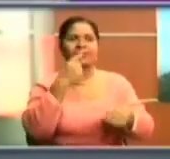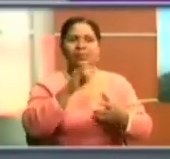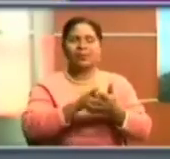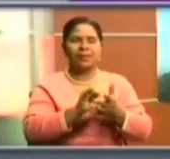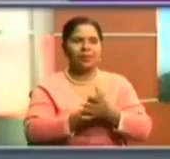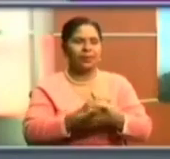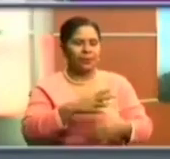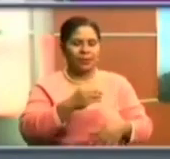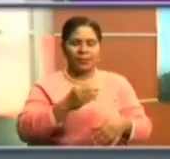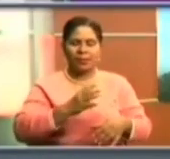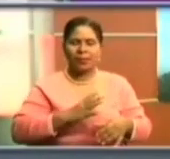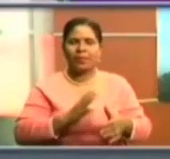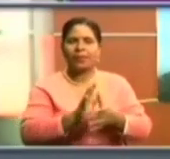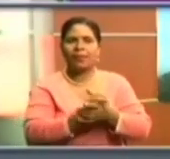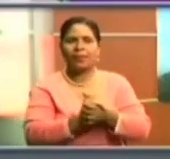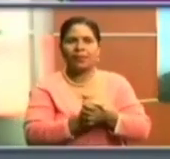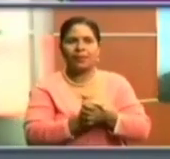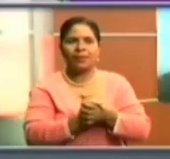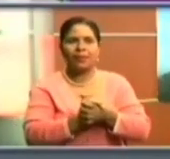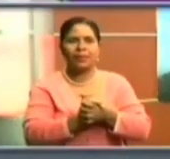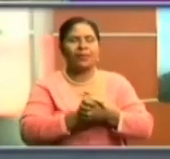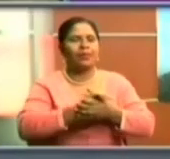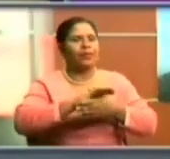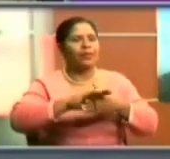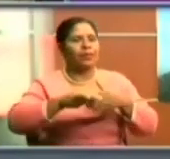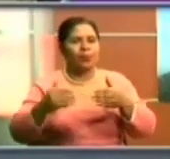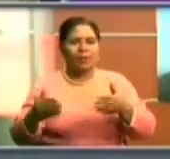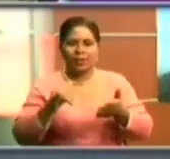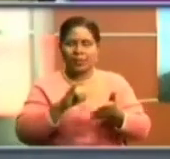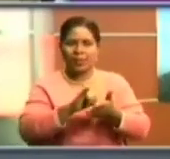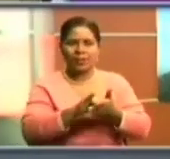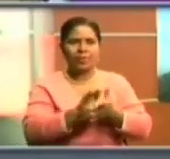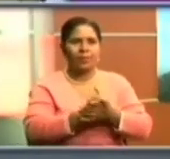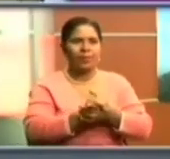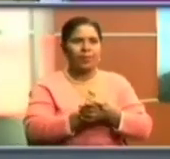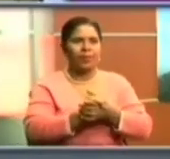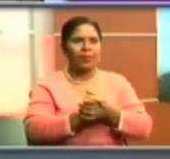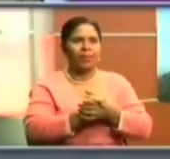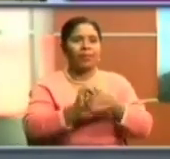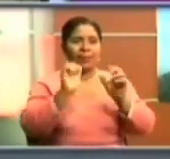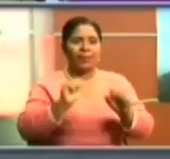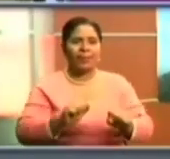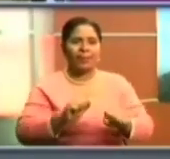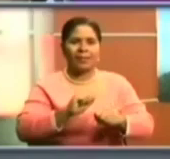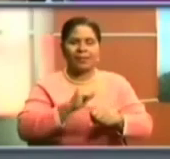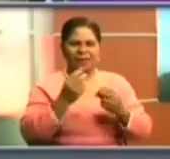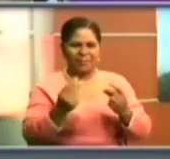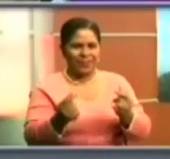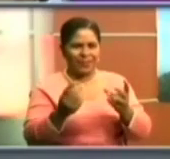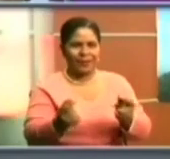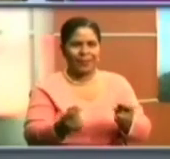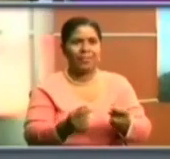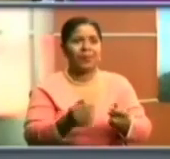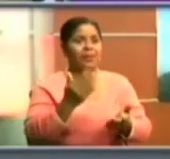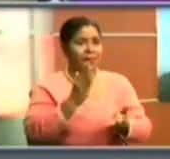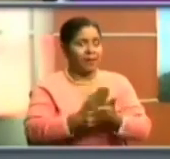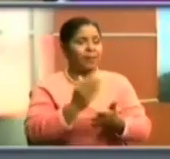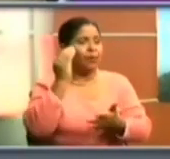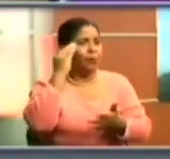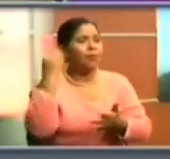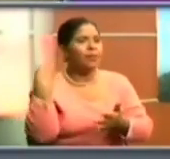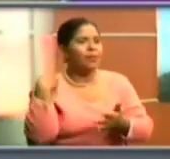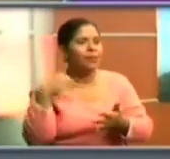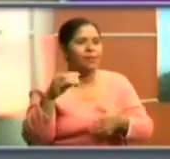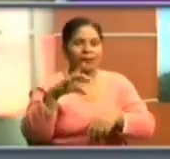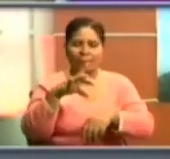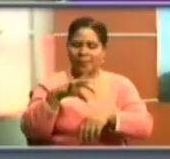bien, ce n'est pas toute bagaille qui t'a fait pour ce jour. Là, vous connaissez des dettes